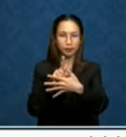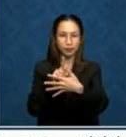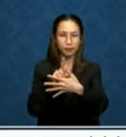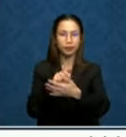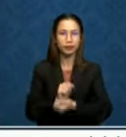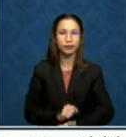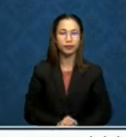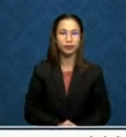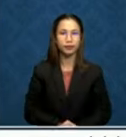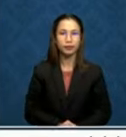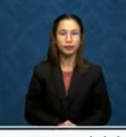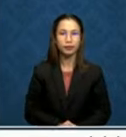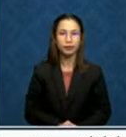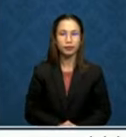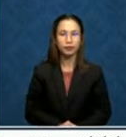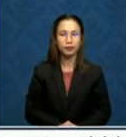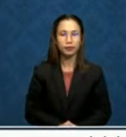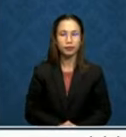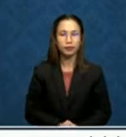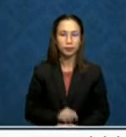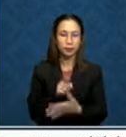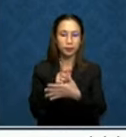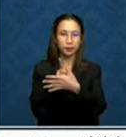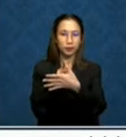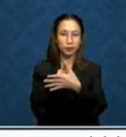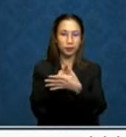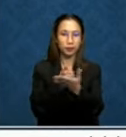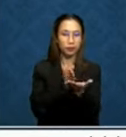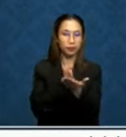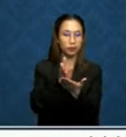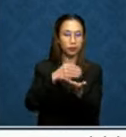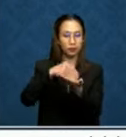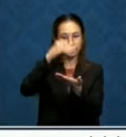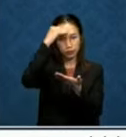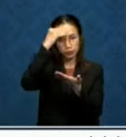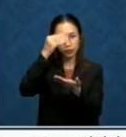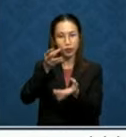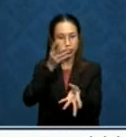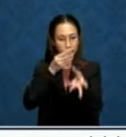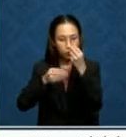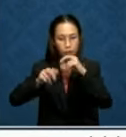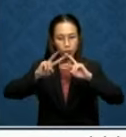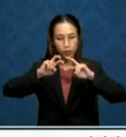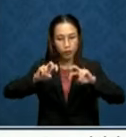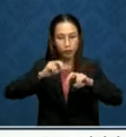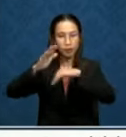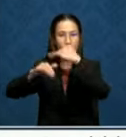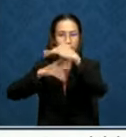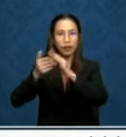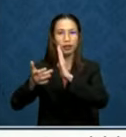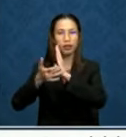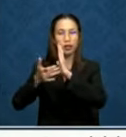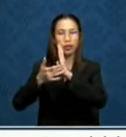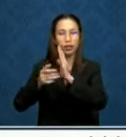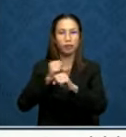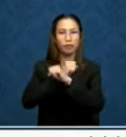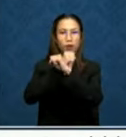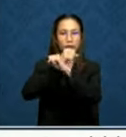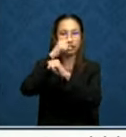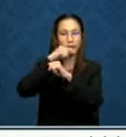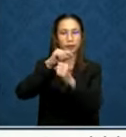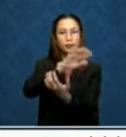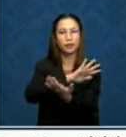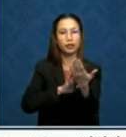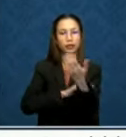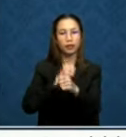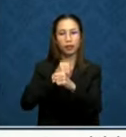1ด้านการศึกษาค้นคว้าวิจัยและพัฒนานวัตกรรมและเทคโนโลยีป้องกันประเทศและด